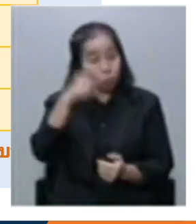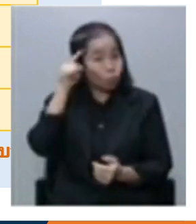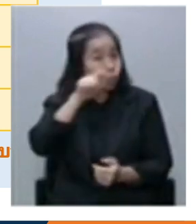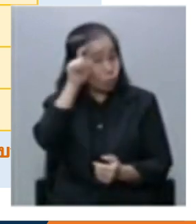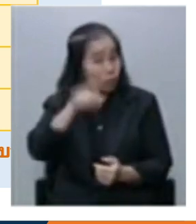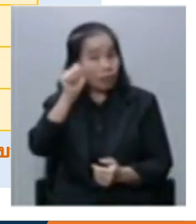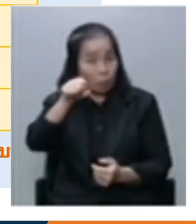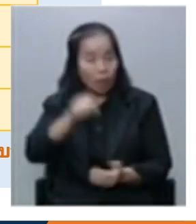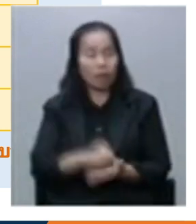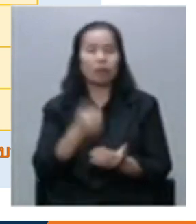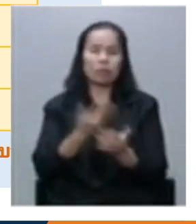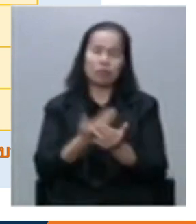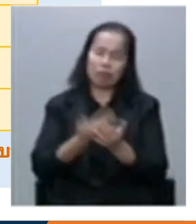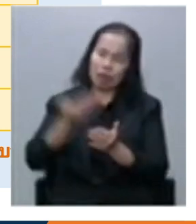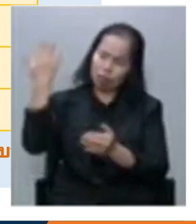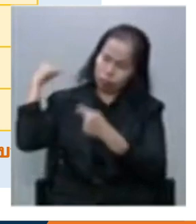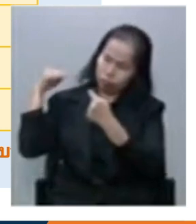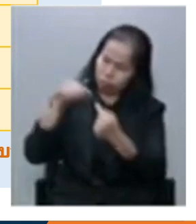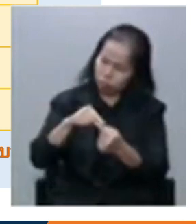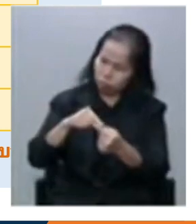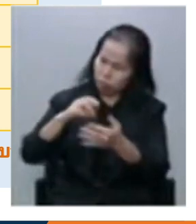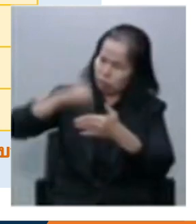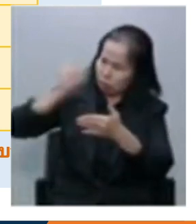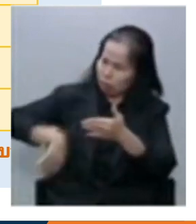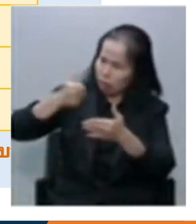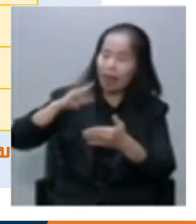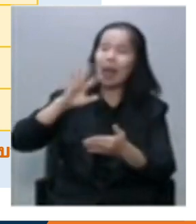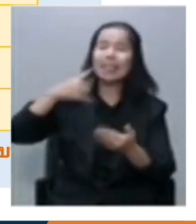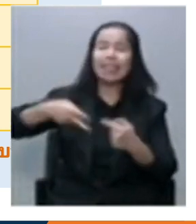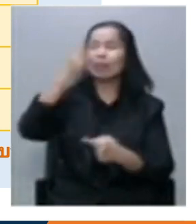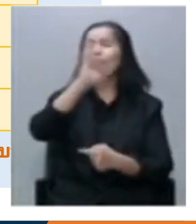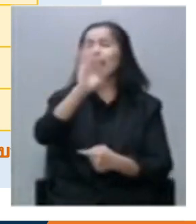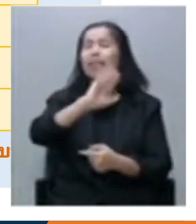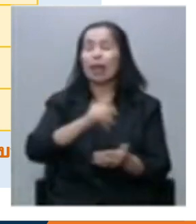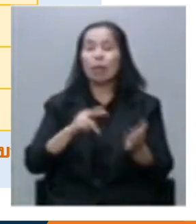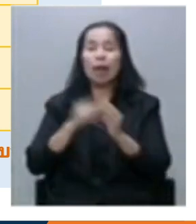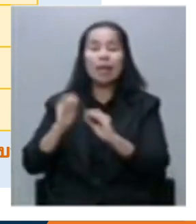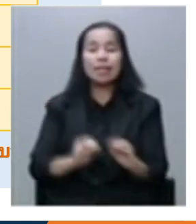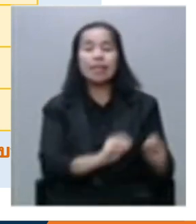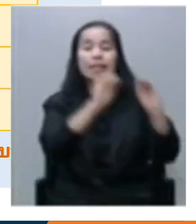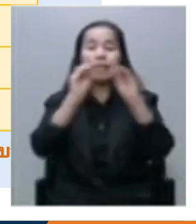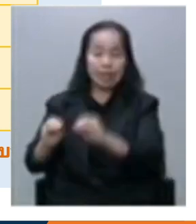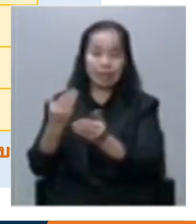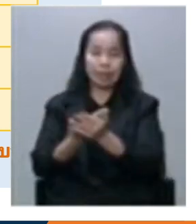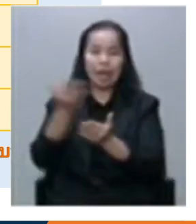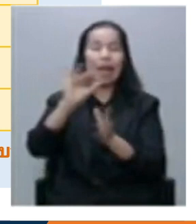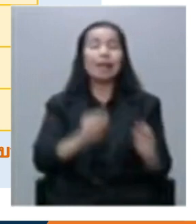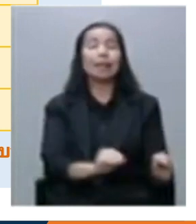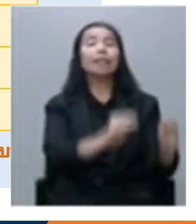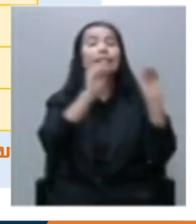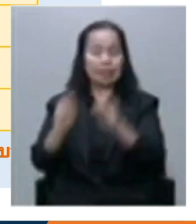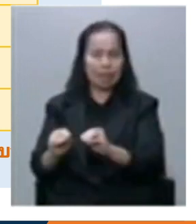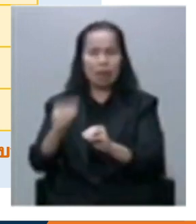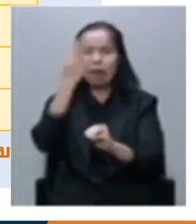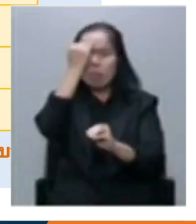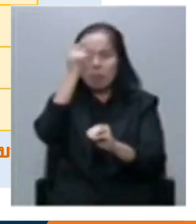บผูกพันไปตัดได้อย่างไรถูกต้องแล้วครับมันไม่ใช่การตัดครับท่านประธานมันเป็นการเลื่อนจ่ายแล้วทําไมถึงเลื่อนจ่ายได้ครับเพ